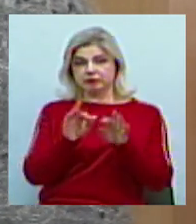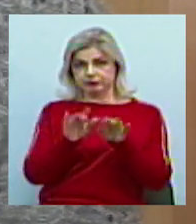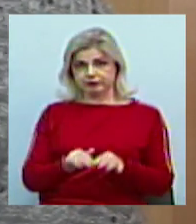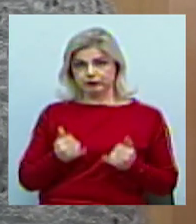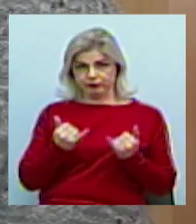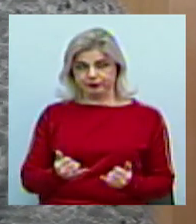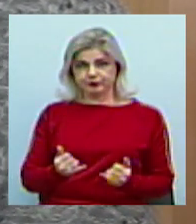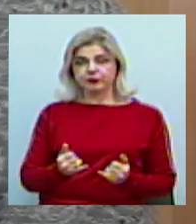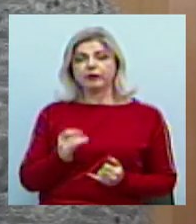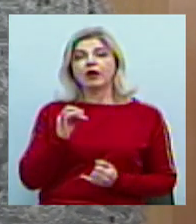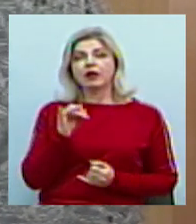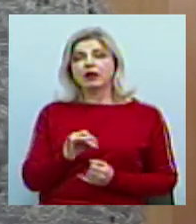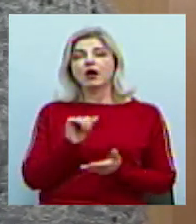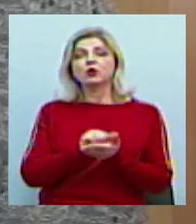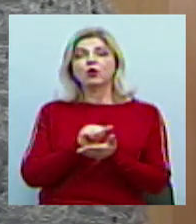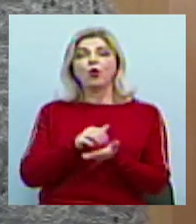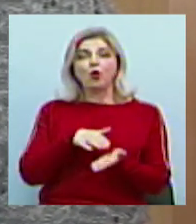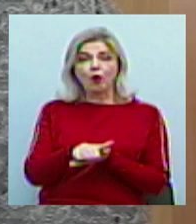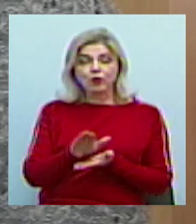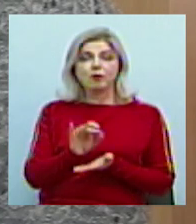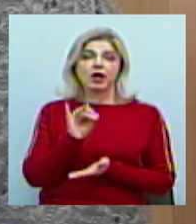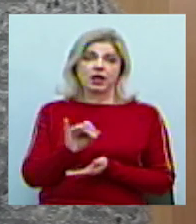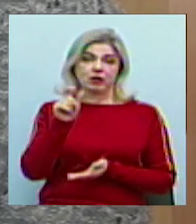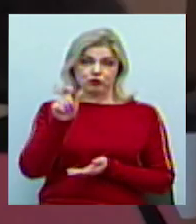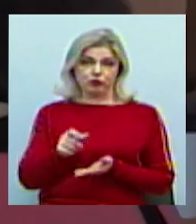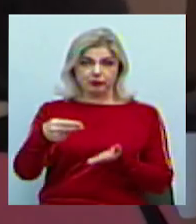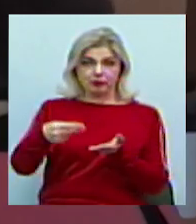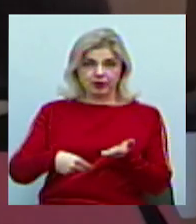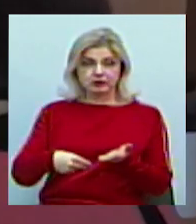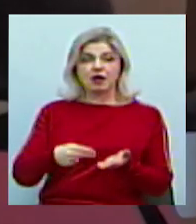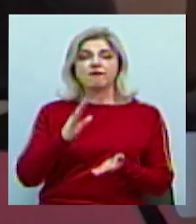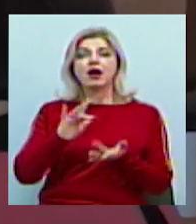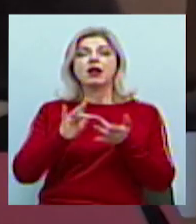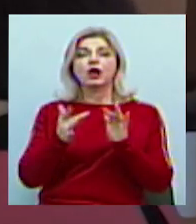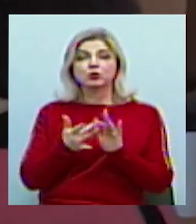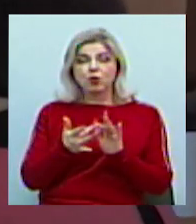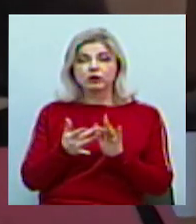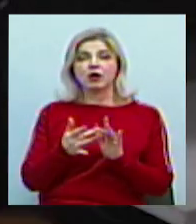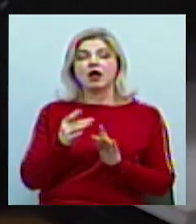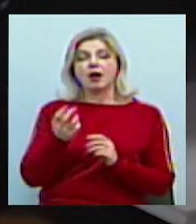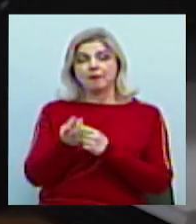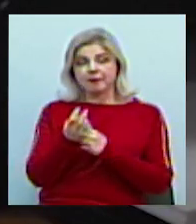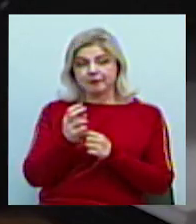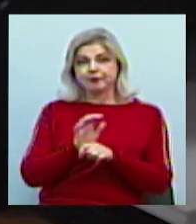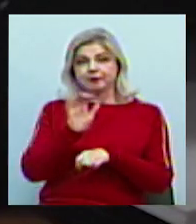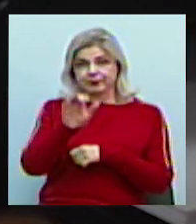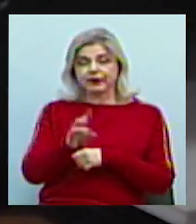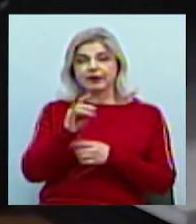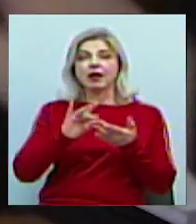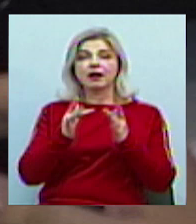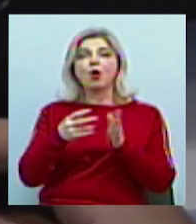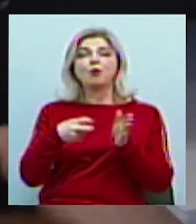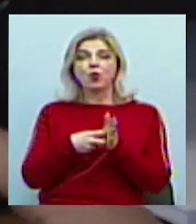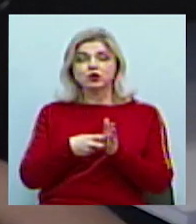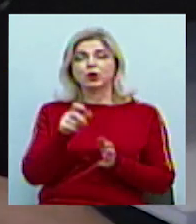вигляді. Потім роздруковуємо, і людина ставить свій підпис. В електронному вигляді приходить на електронну пошту. Люди,